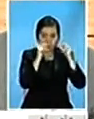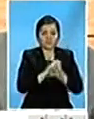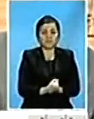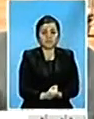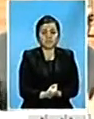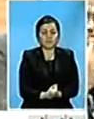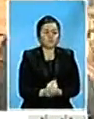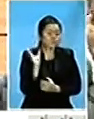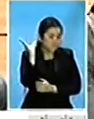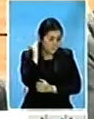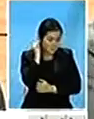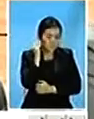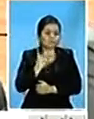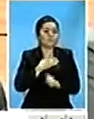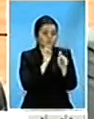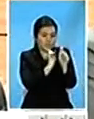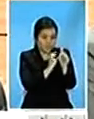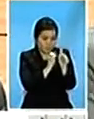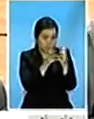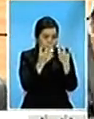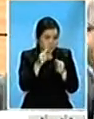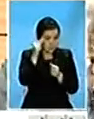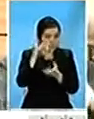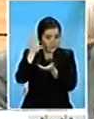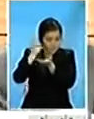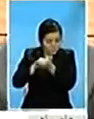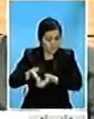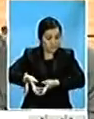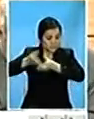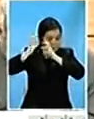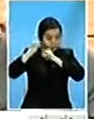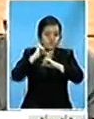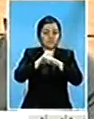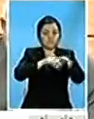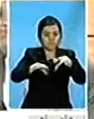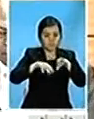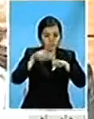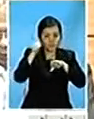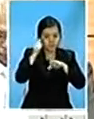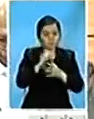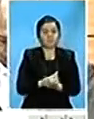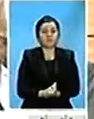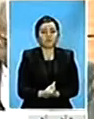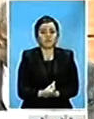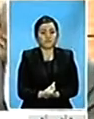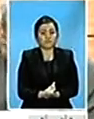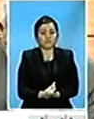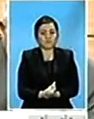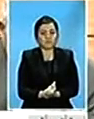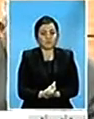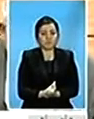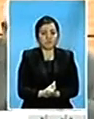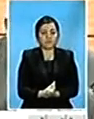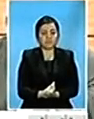ได้ฟังข้อเสนอแนะของเราและกลับไปทบทวนก่อนที่จะสายเกินไปผมอยากที่จะเรียนนะครับว่าความจริง